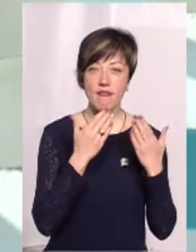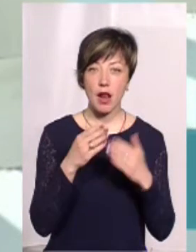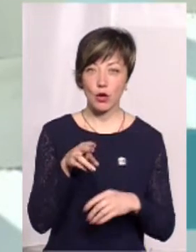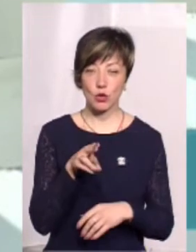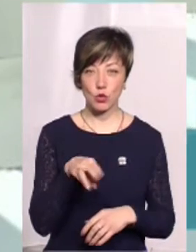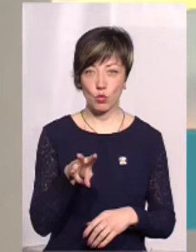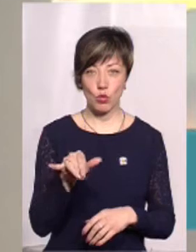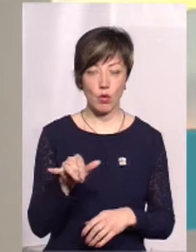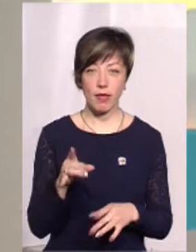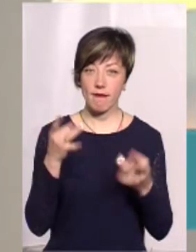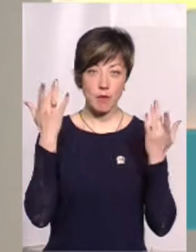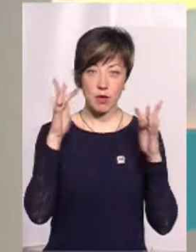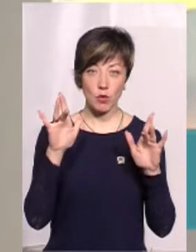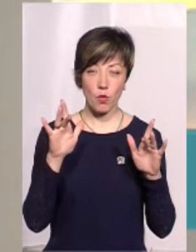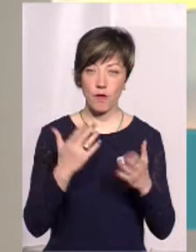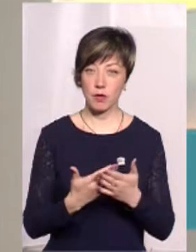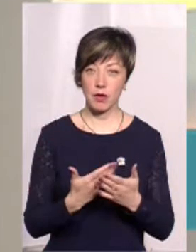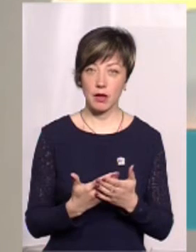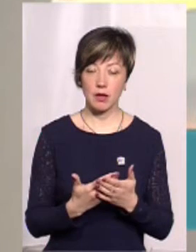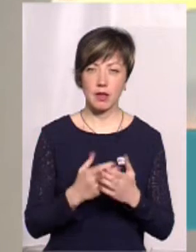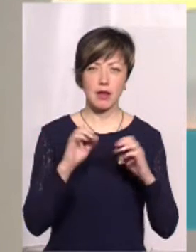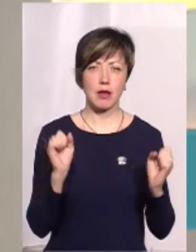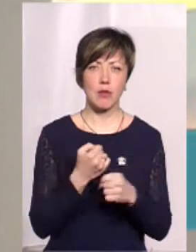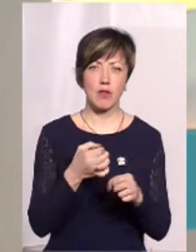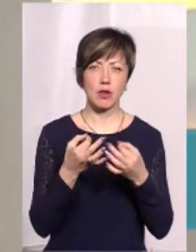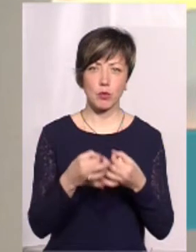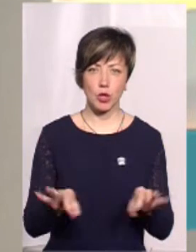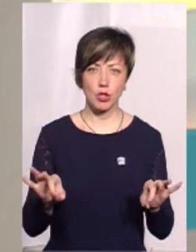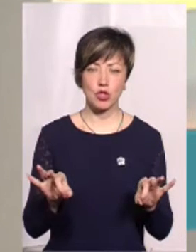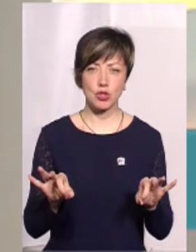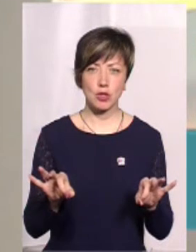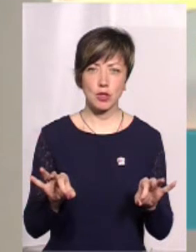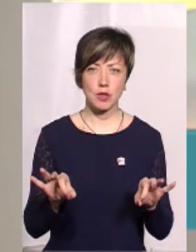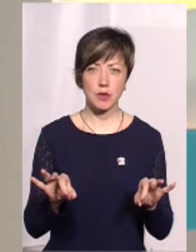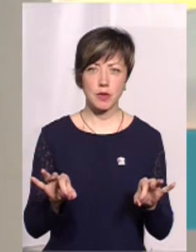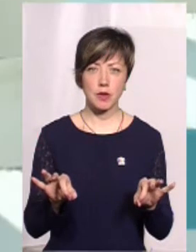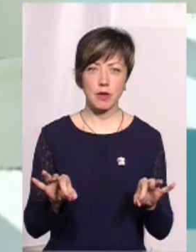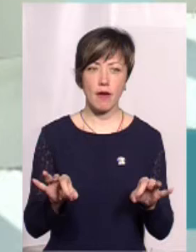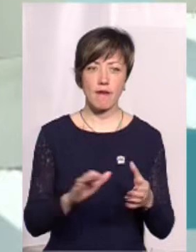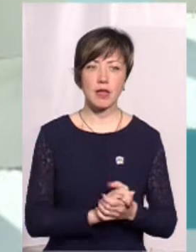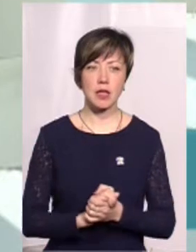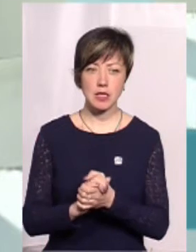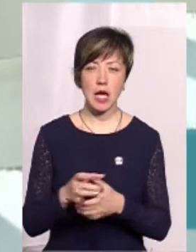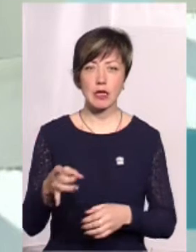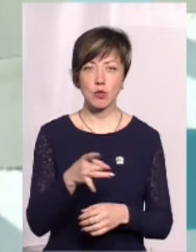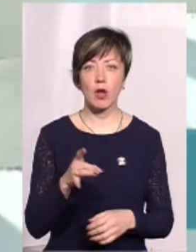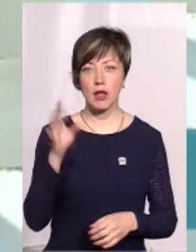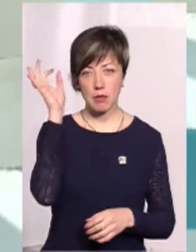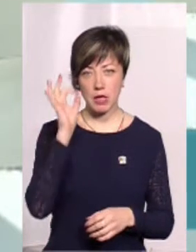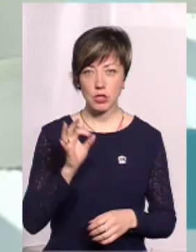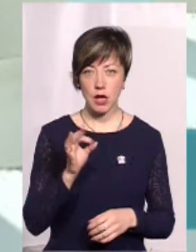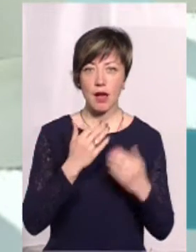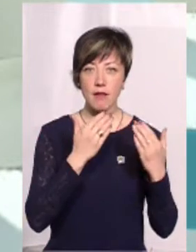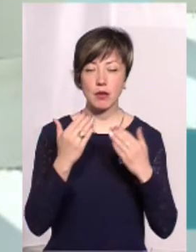референдуму. Тому, мабуть, не випадково в неймовірно демократичній Федеративній Республіці Німеччині